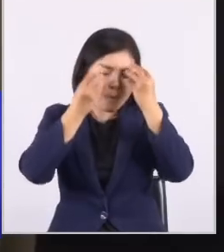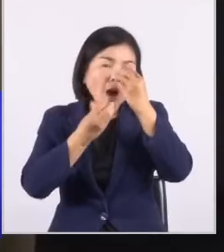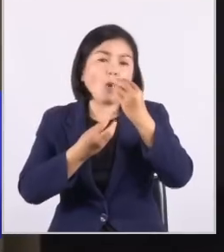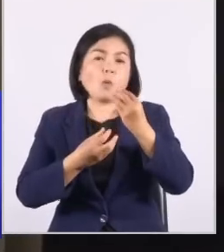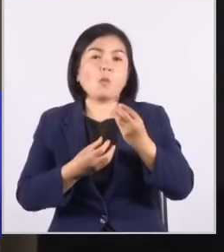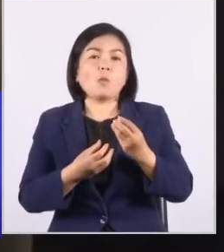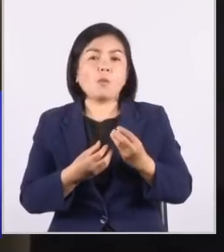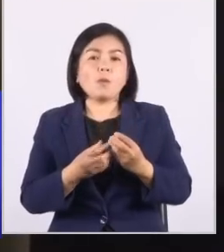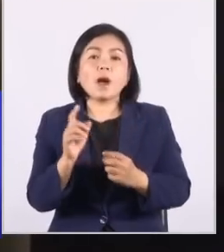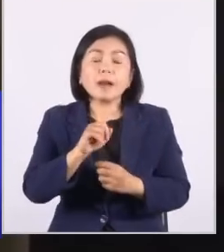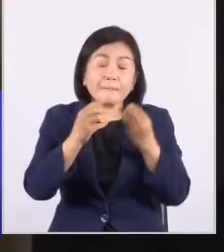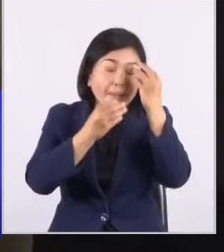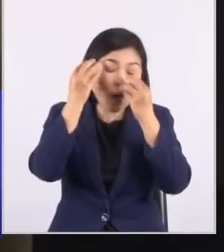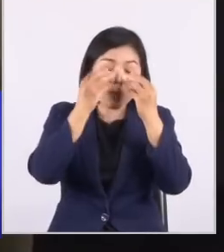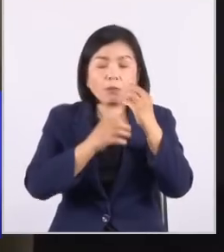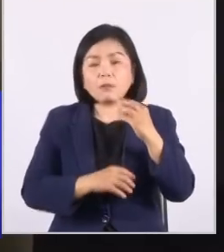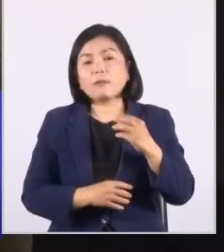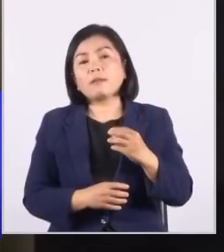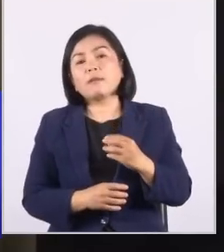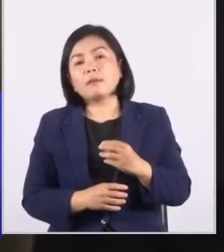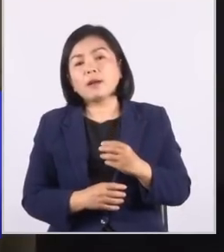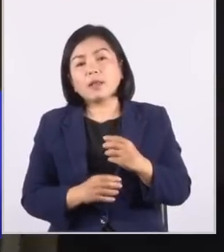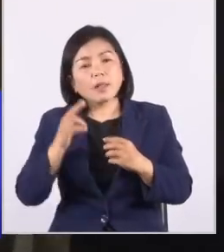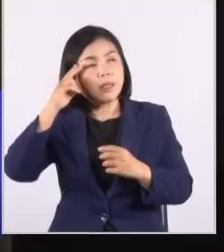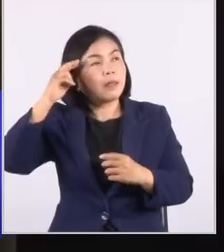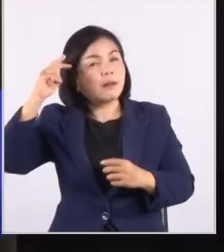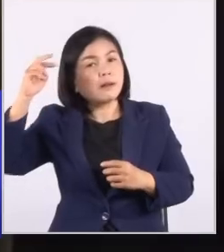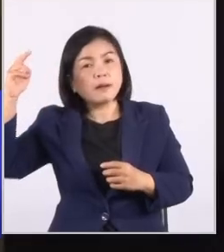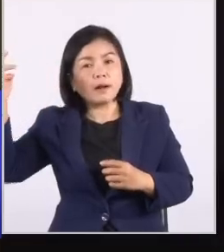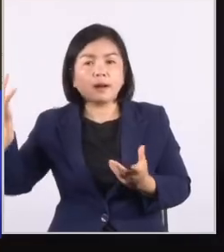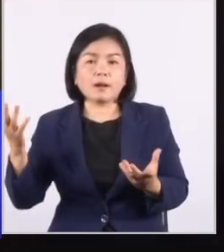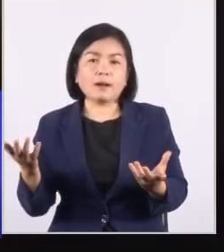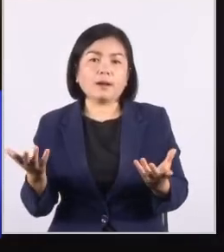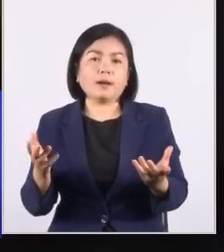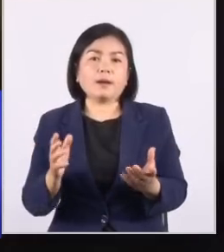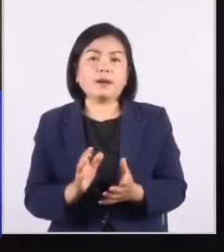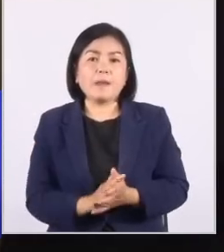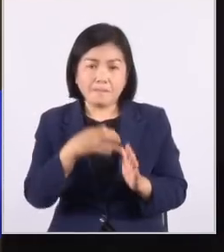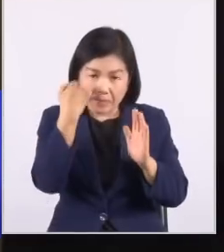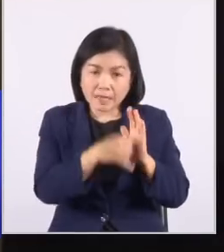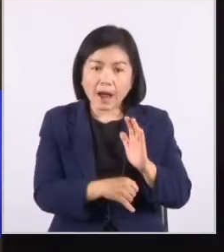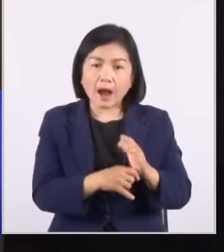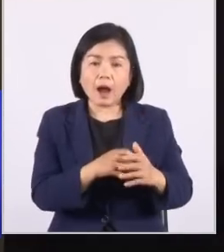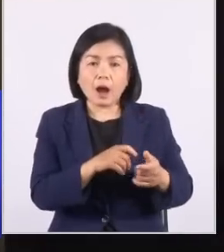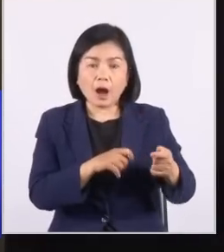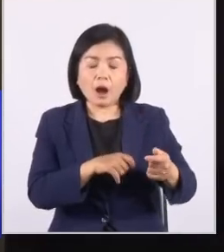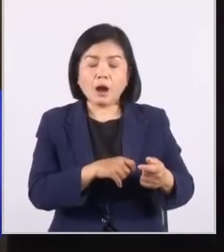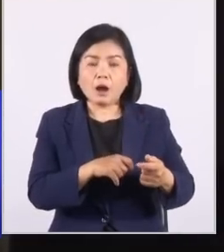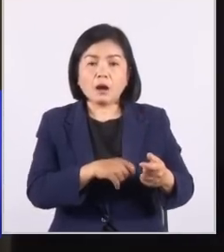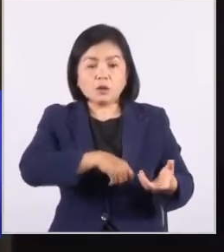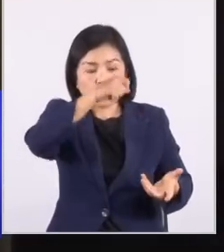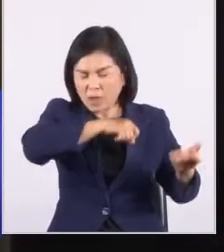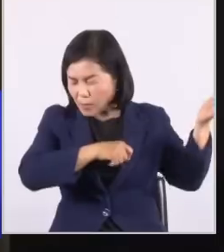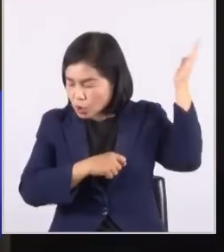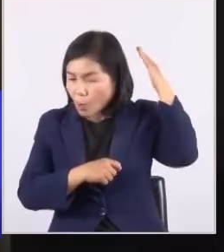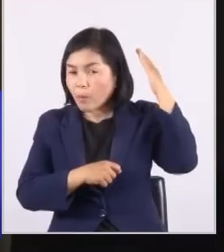าการมันเป็นยังไง เมา เมา เมาแล้วก็สติไม่มี ค่ะแต่ความผิดสำเร็จแล้วเจอเรื่องของการใช้กำลังทำร้ายผู้อื่น